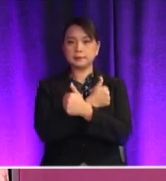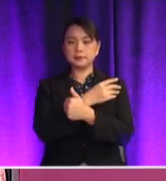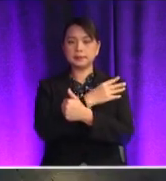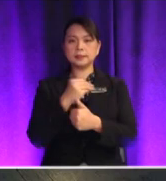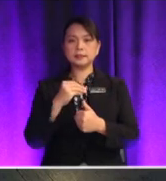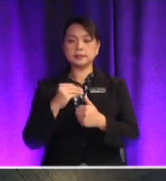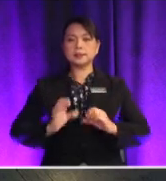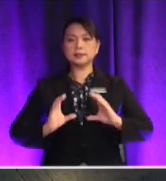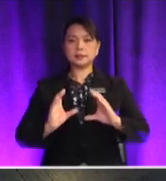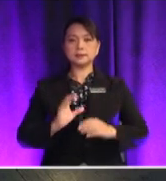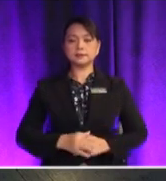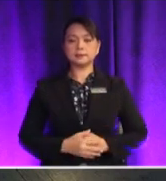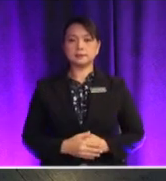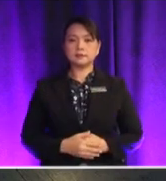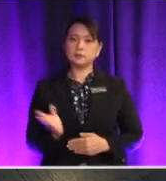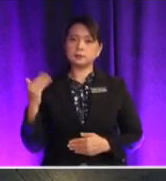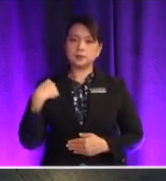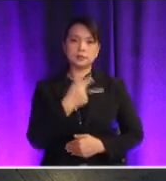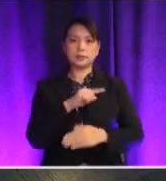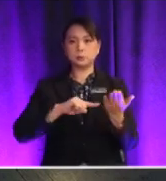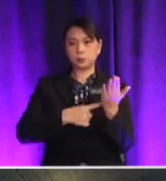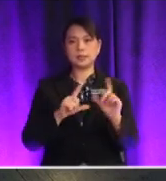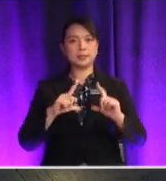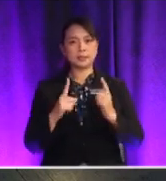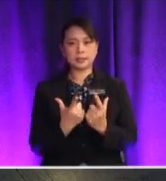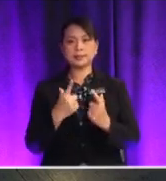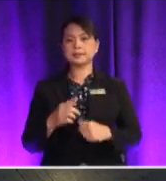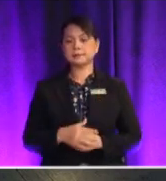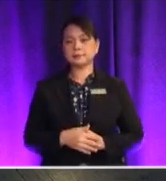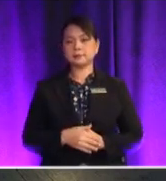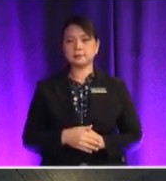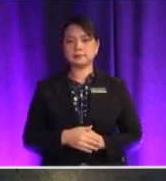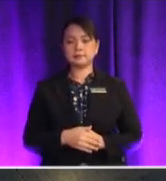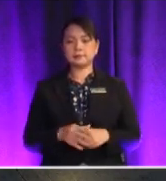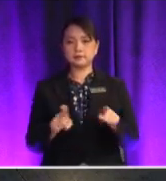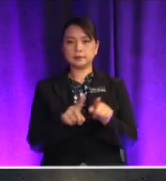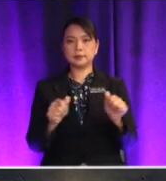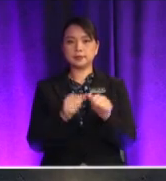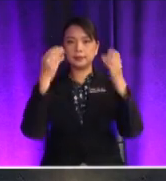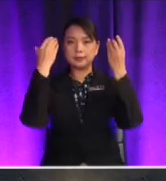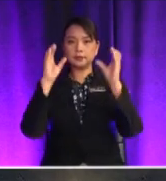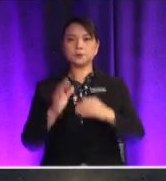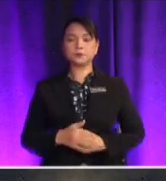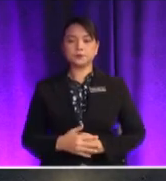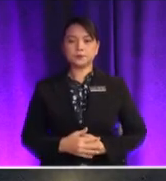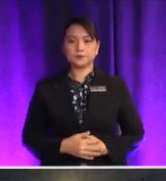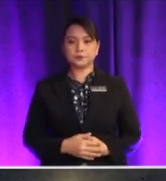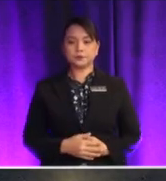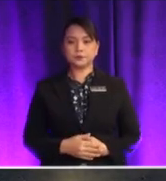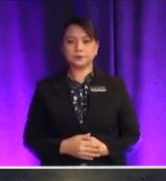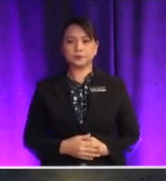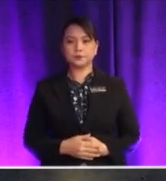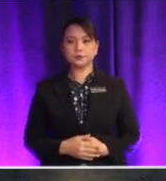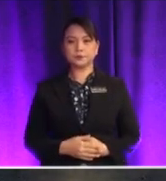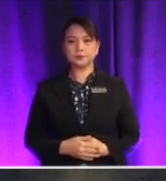Yes, jadi tanpa membuang masa, ayo kita mulakan kelas kita bagi mata pelajaran pendidikan moral bersama dengan Cikgu Jilawati. Silakan cikgu. Terima kasih Akmal.